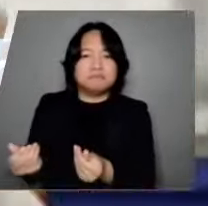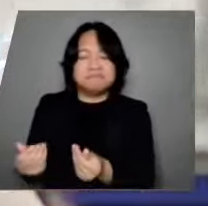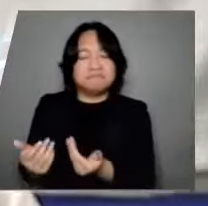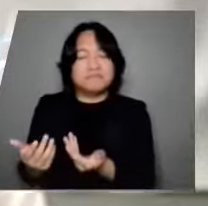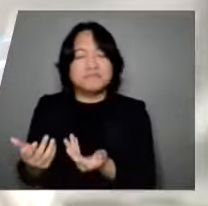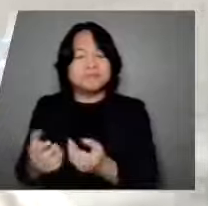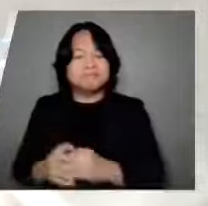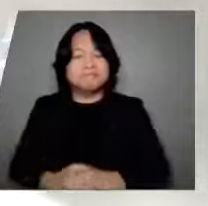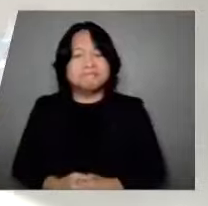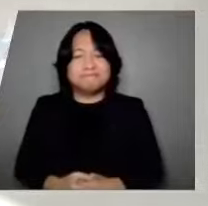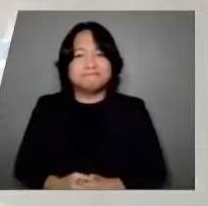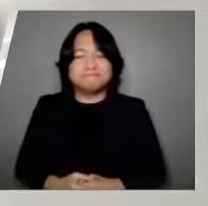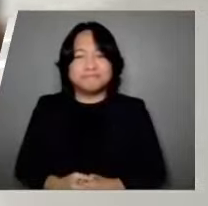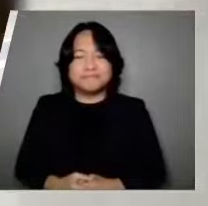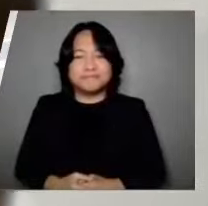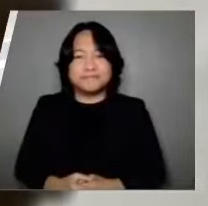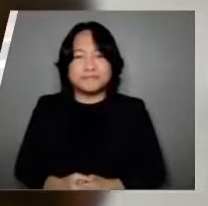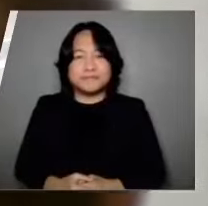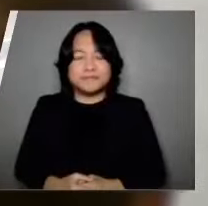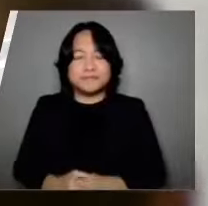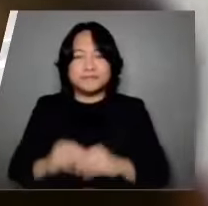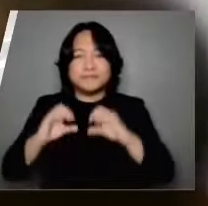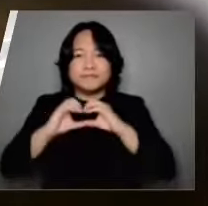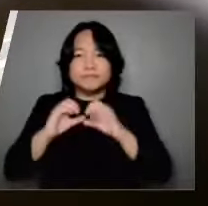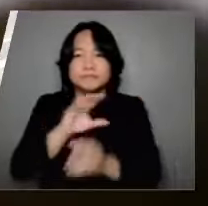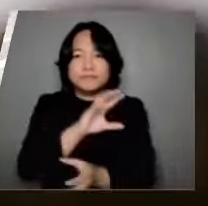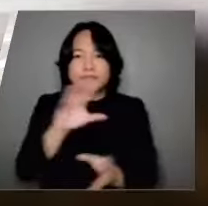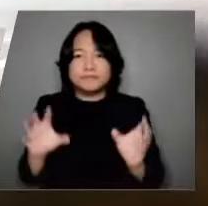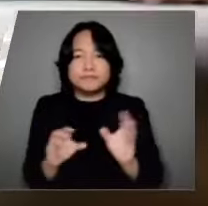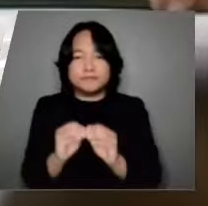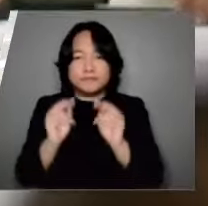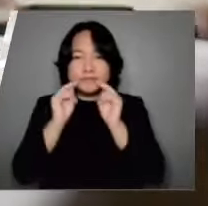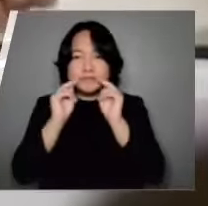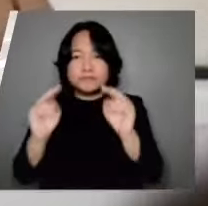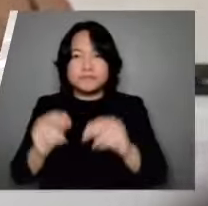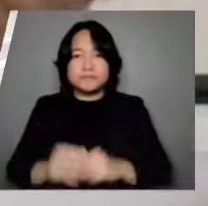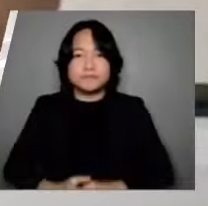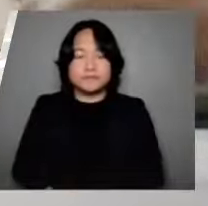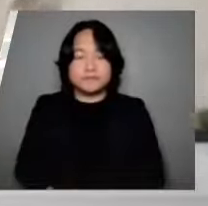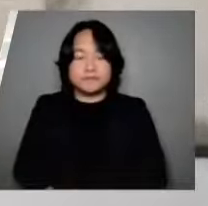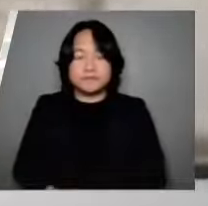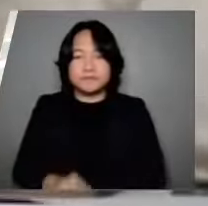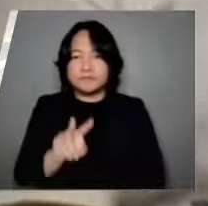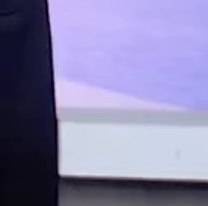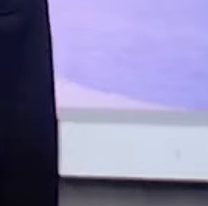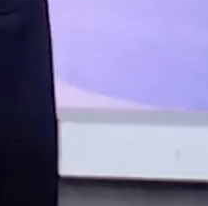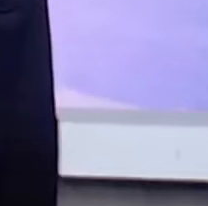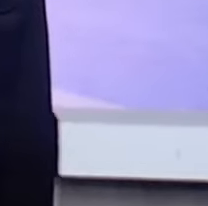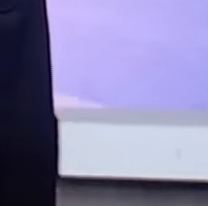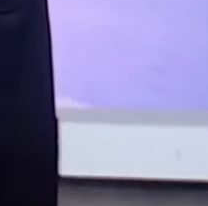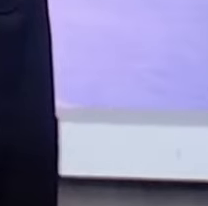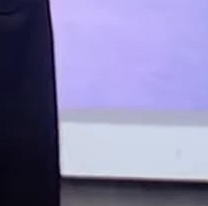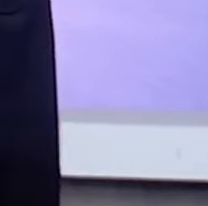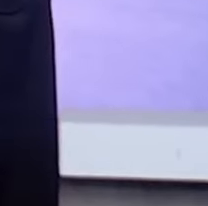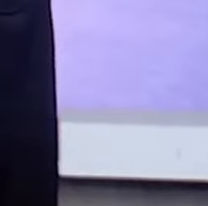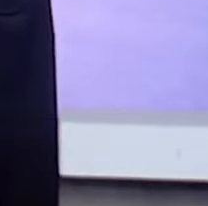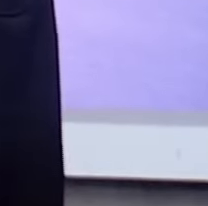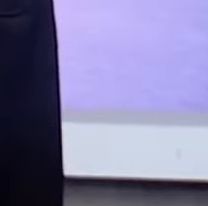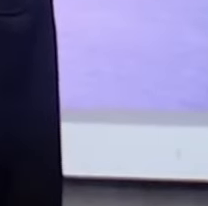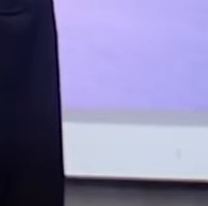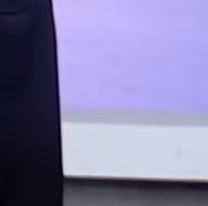naging issue. Para sa GMA Integrated News, Ivan Mayrina, ang inyong saksi. Mga